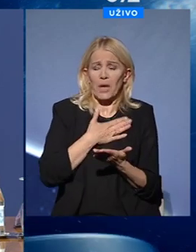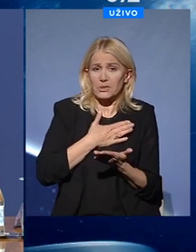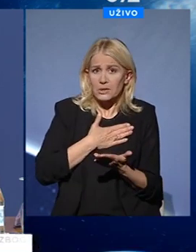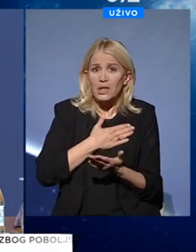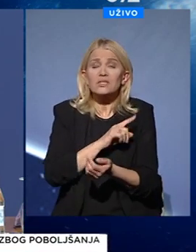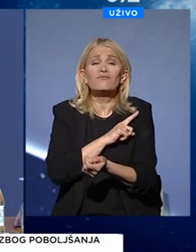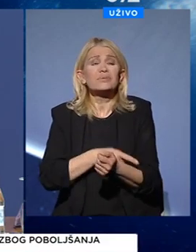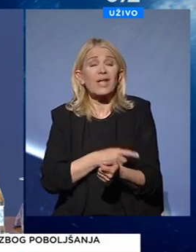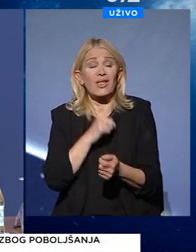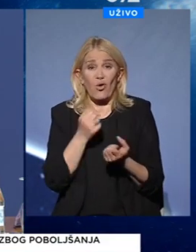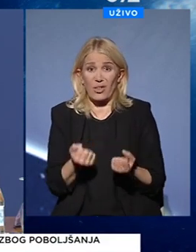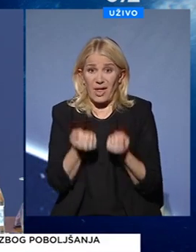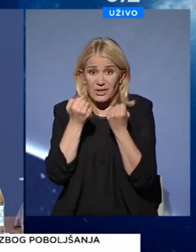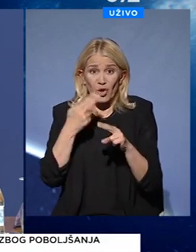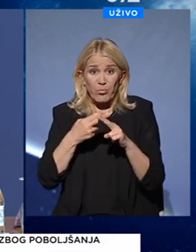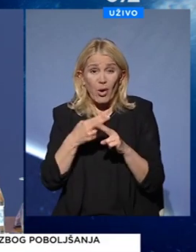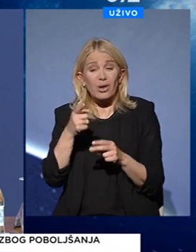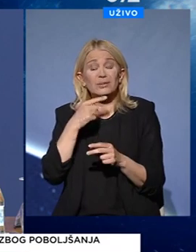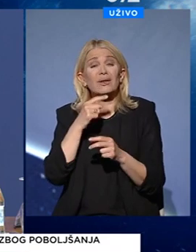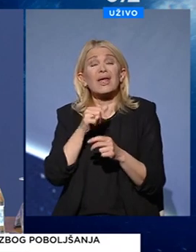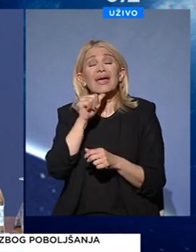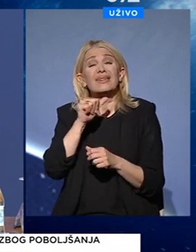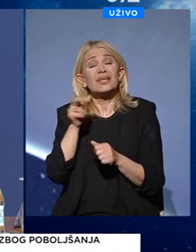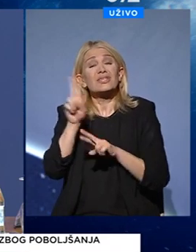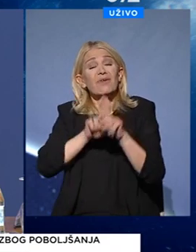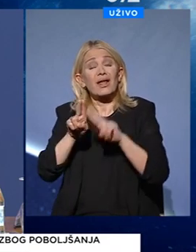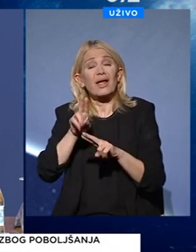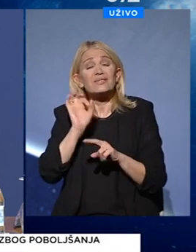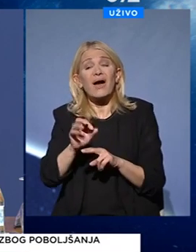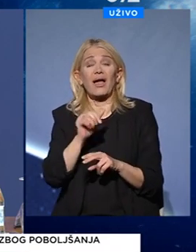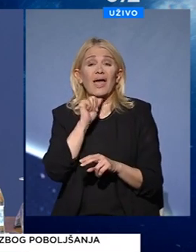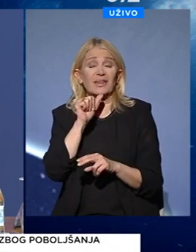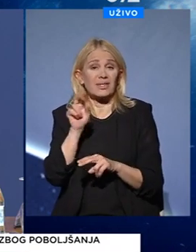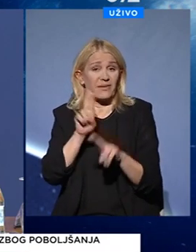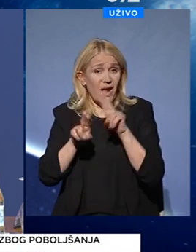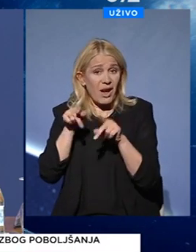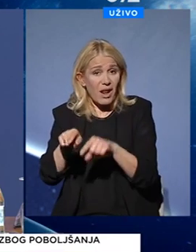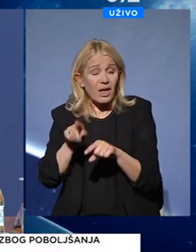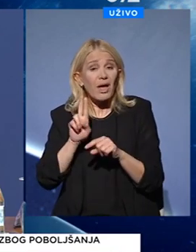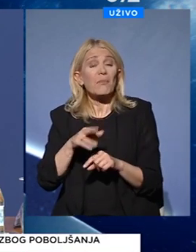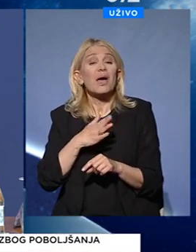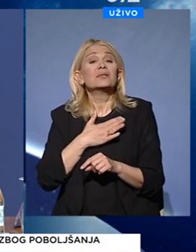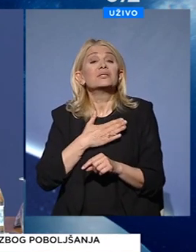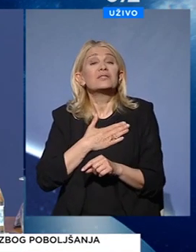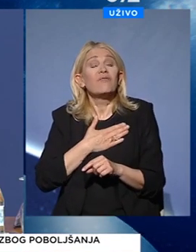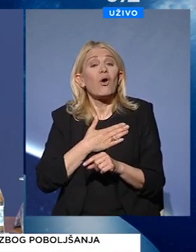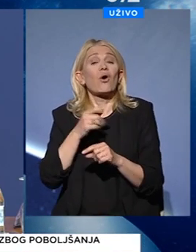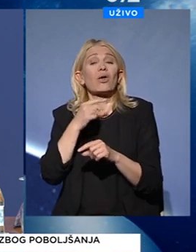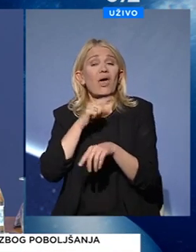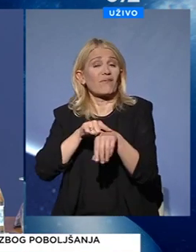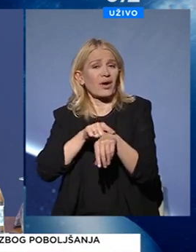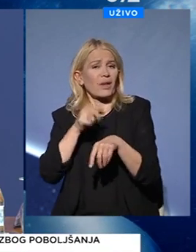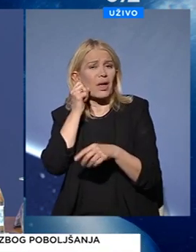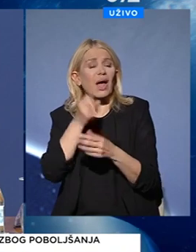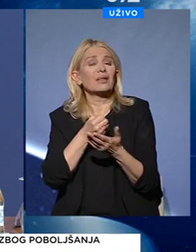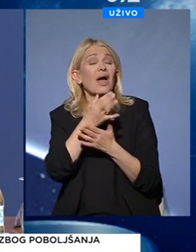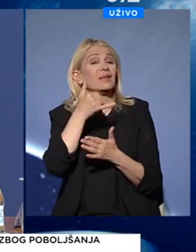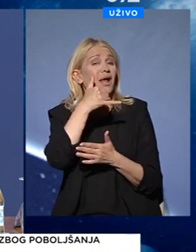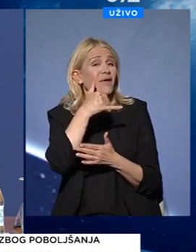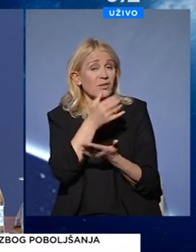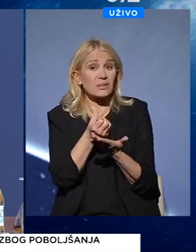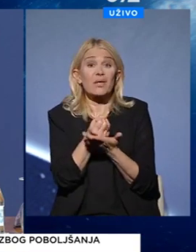tiče teško bolesti koji se nalaze u jedinicama intenzivnih nega, svaka intenzivna nega ima svoj termin za davanje telefonskih